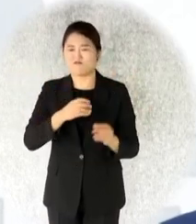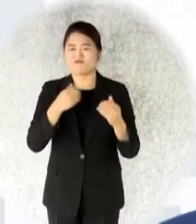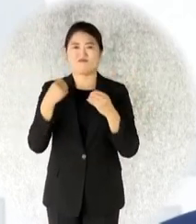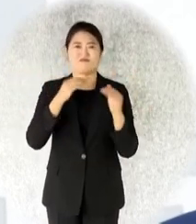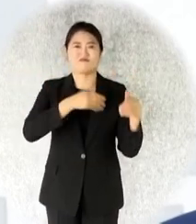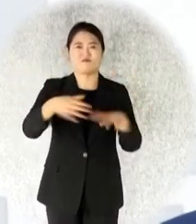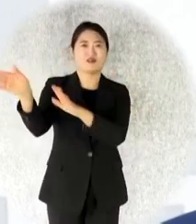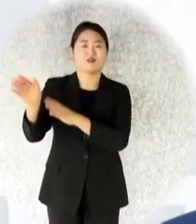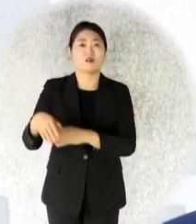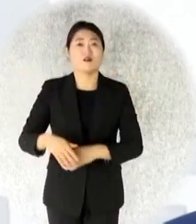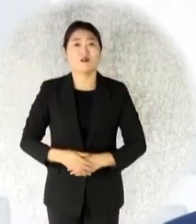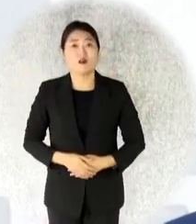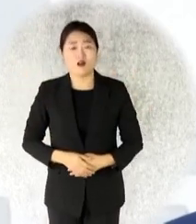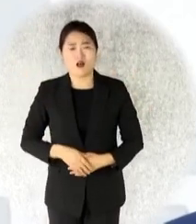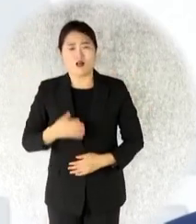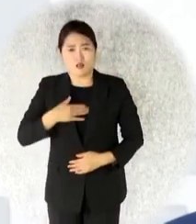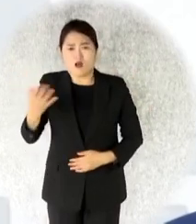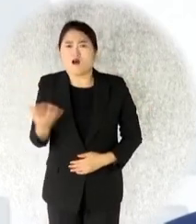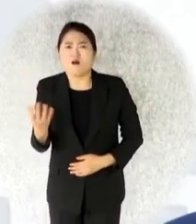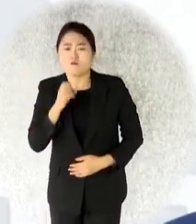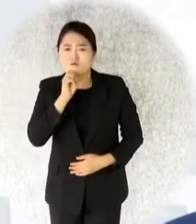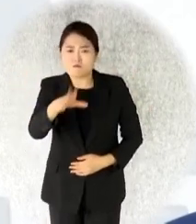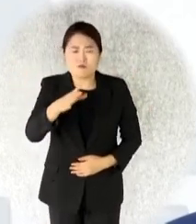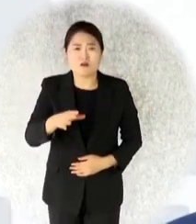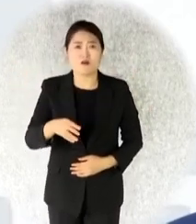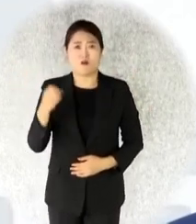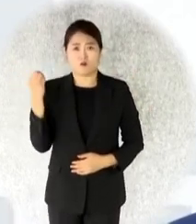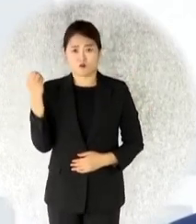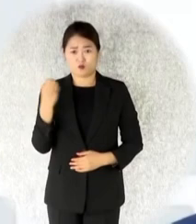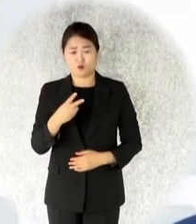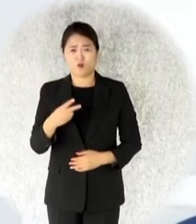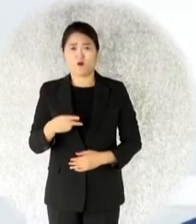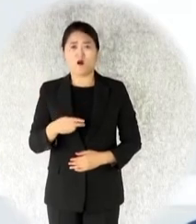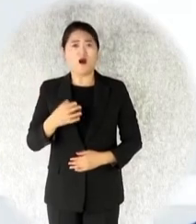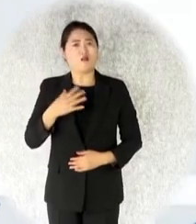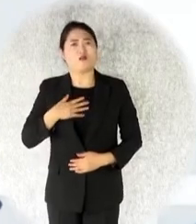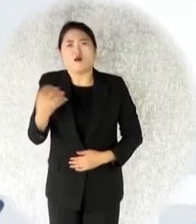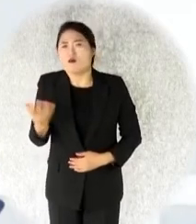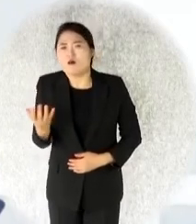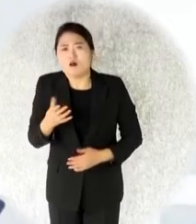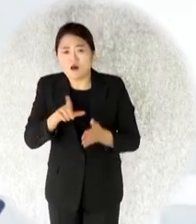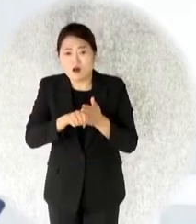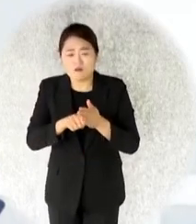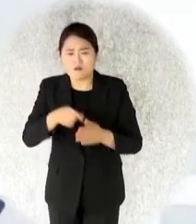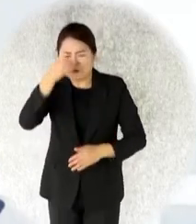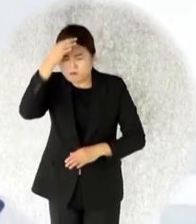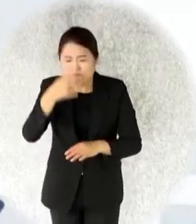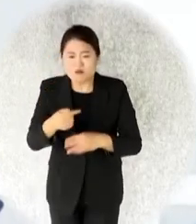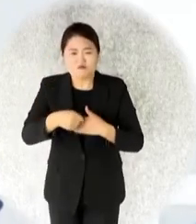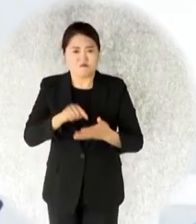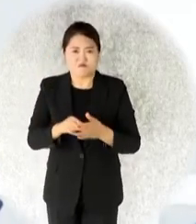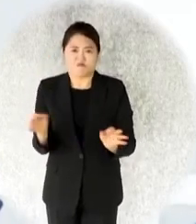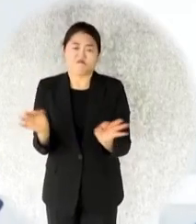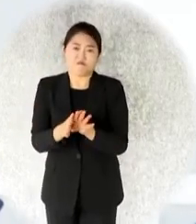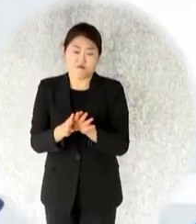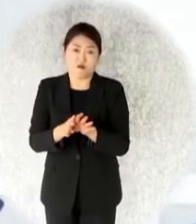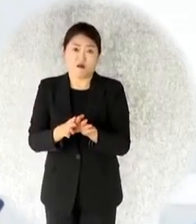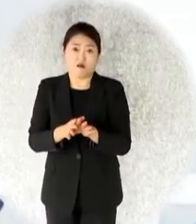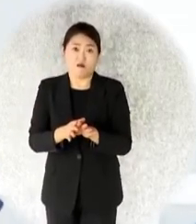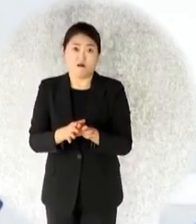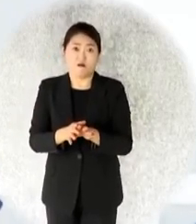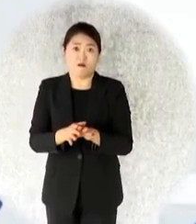말할 수 있도록 하는 문화 아파도 미안하지 않은 문화 나의 아픔이